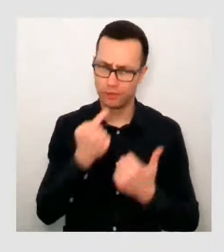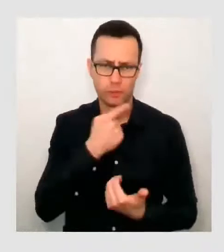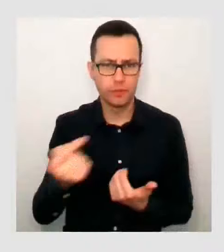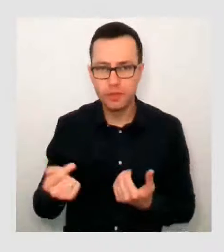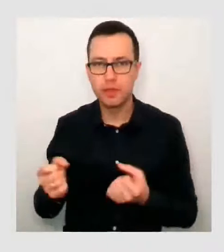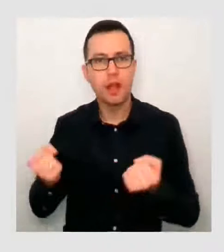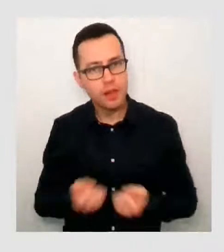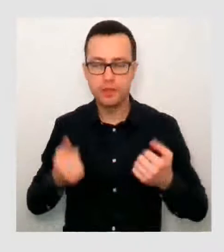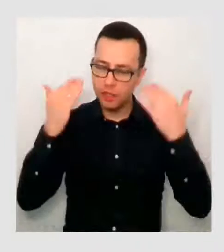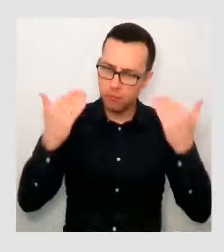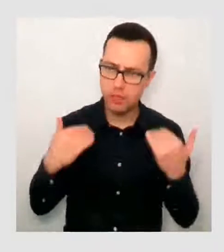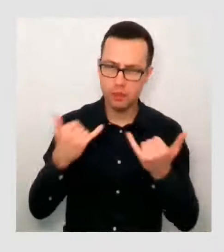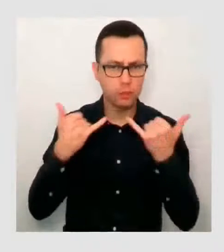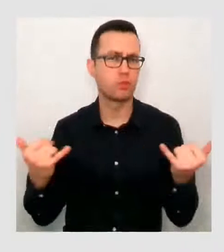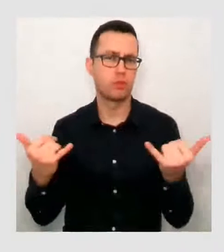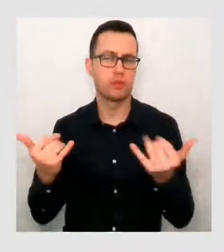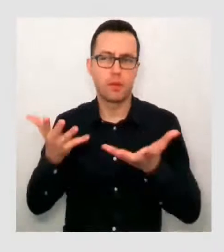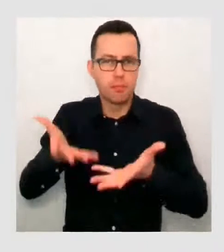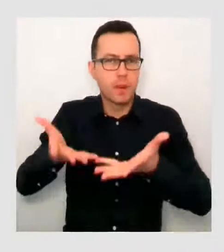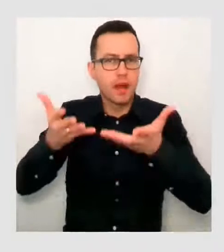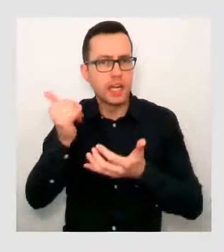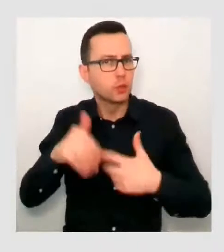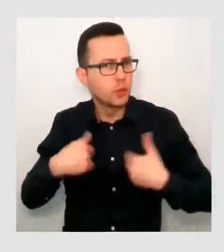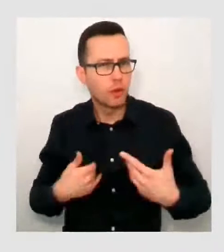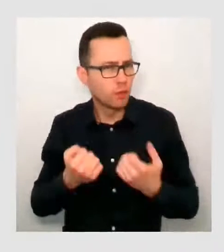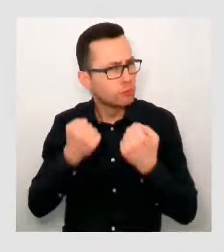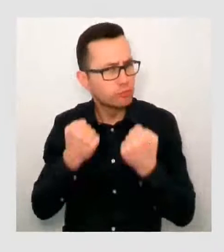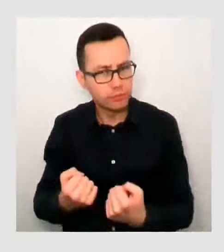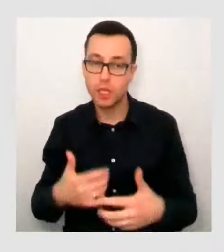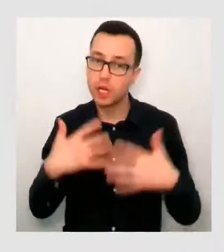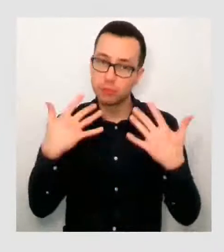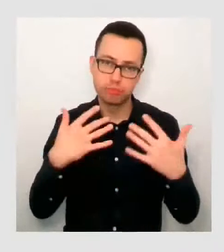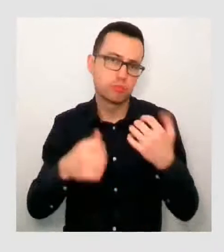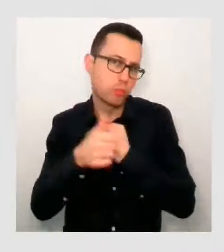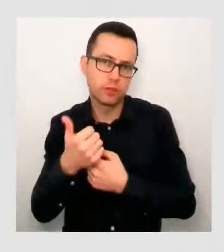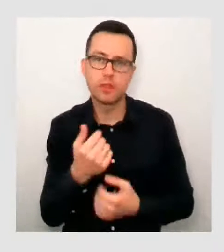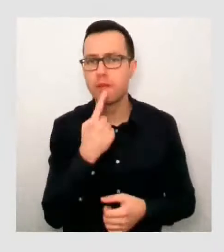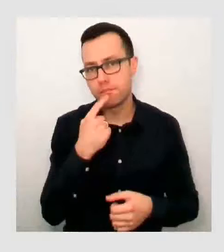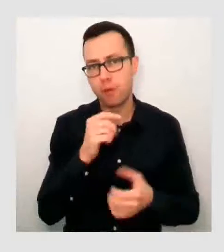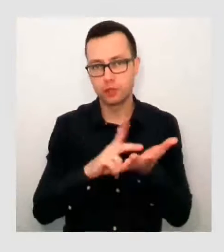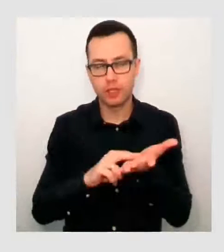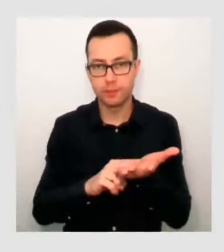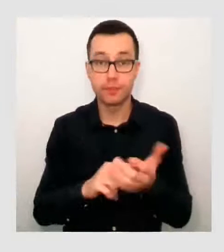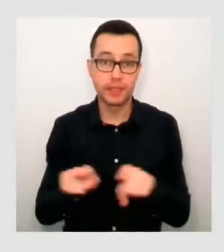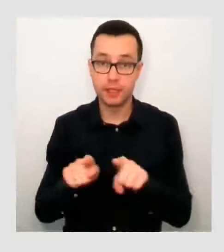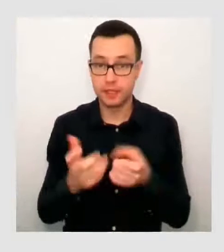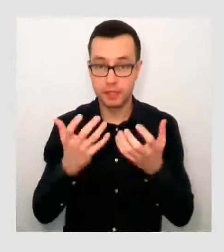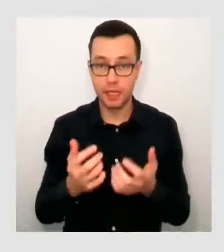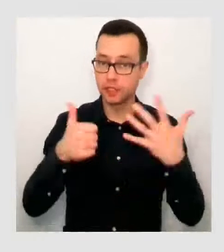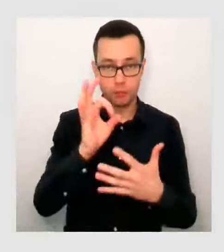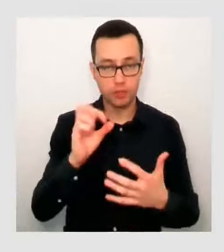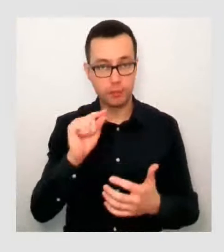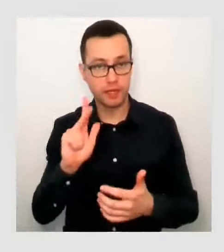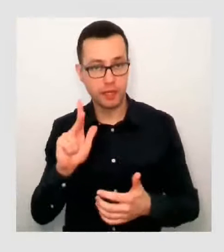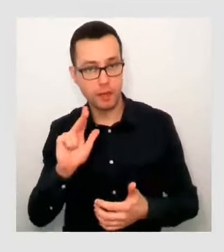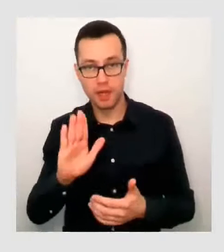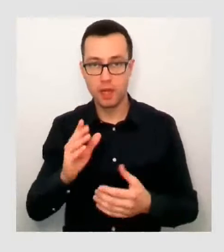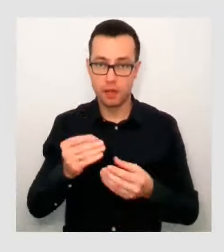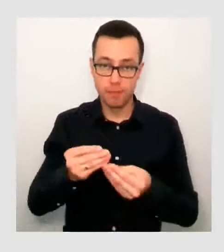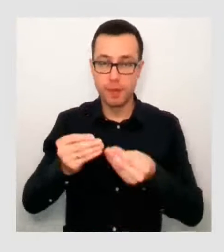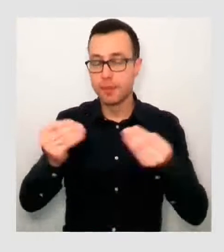podniesienia nakładów do 6% PKB no jest przed nami, ale uważam, że można to zrobić bardzo szybko, o tym za chwilę. Jako